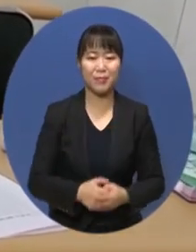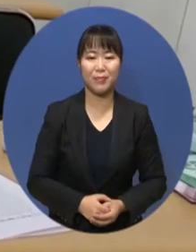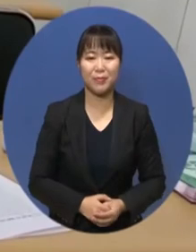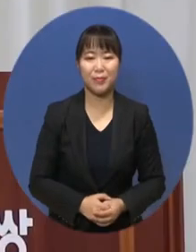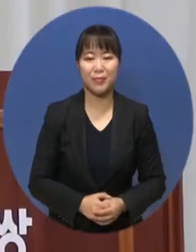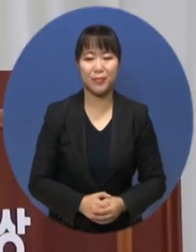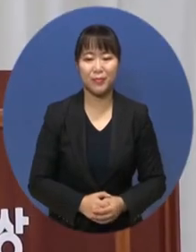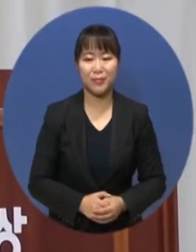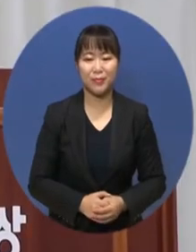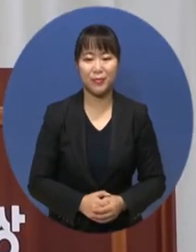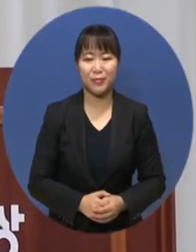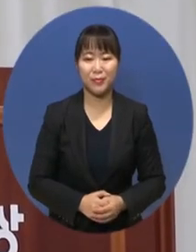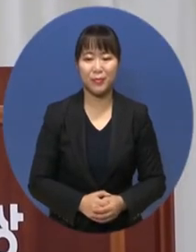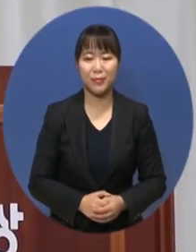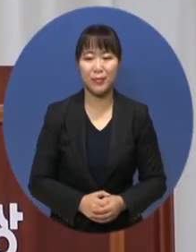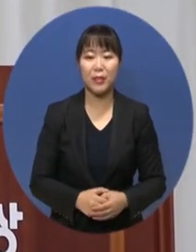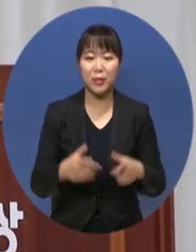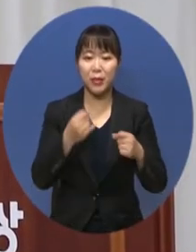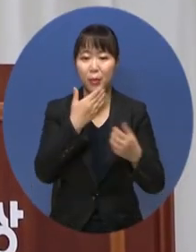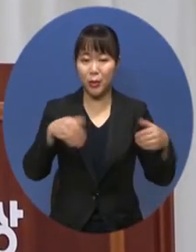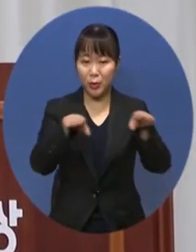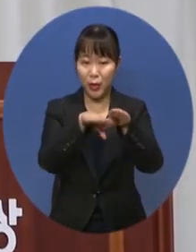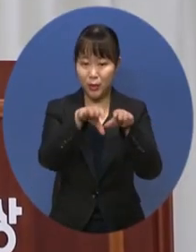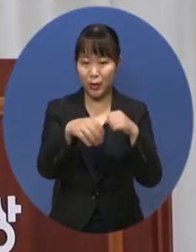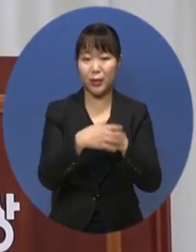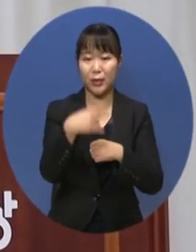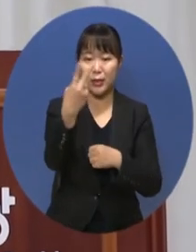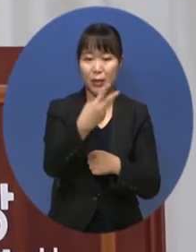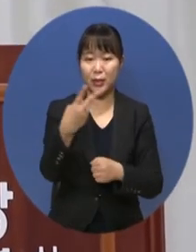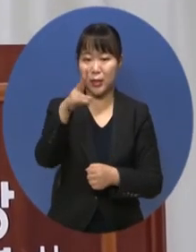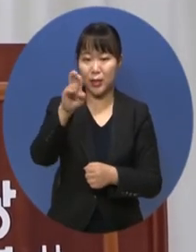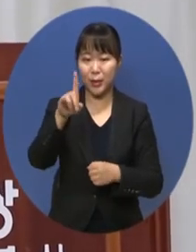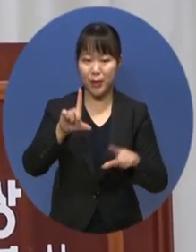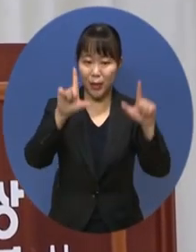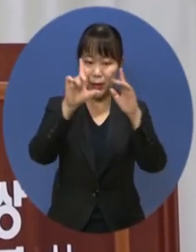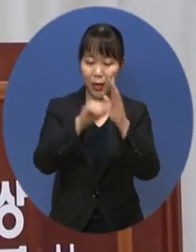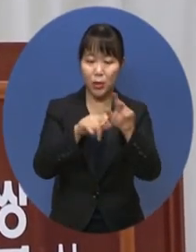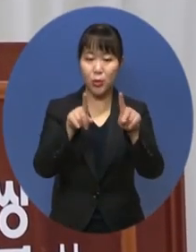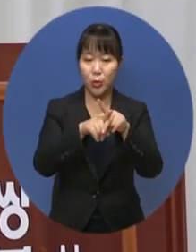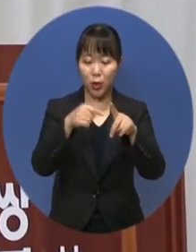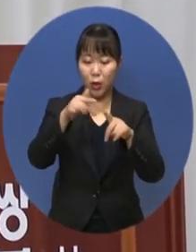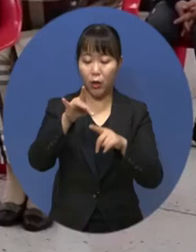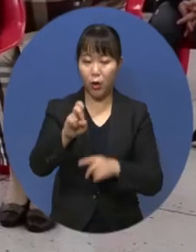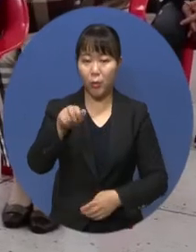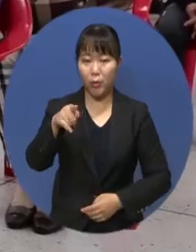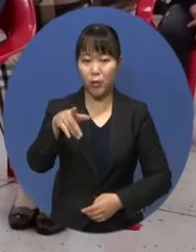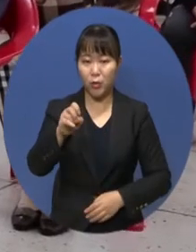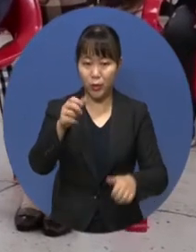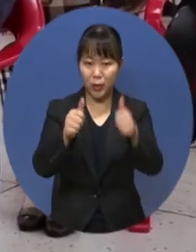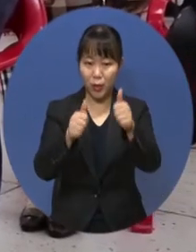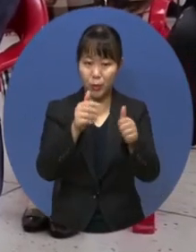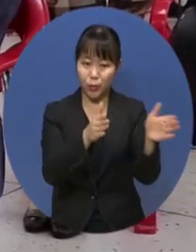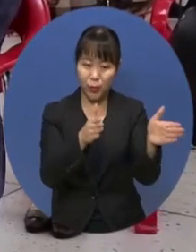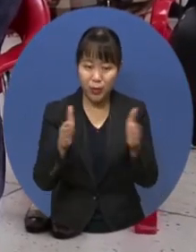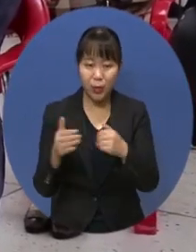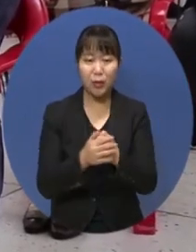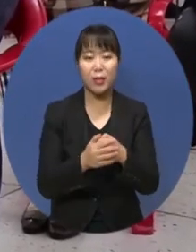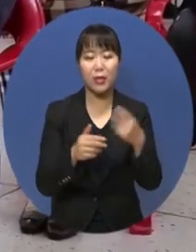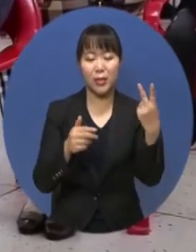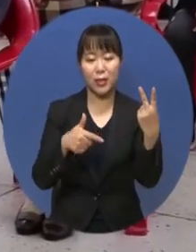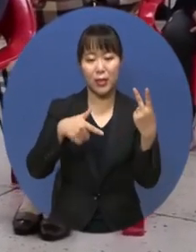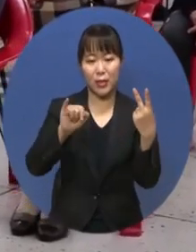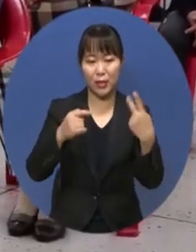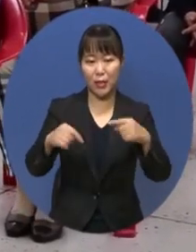올렸습니다. 여수 쌍봉복지관은 2021년도 초등검정고시를 대비해